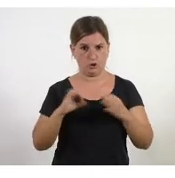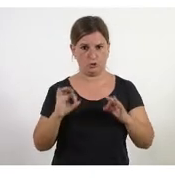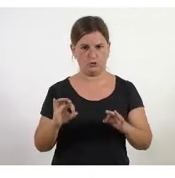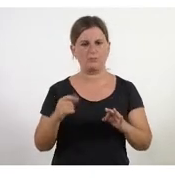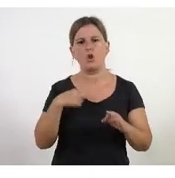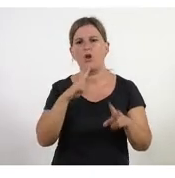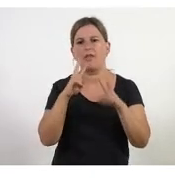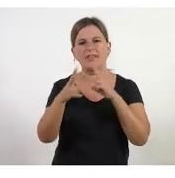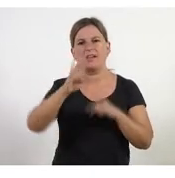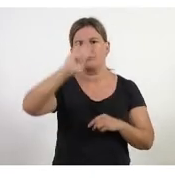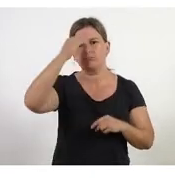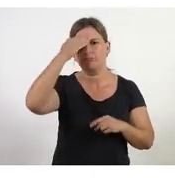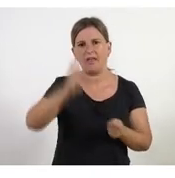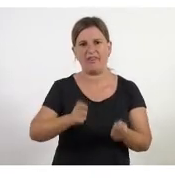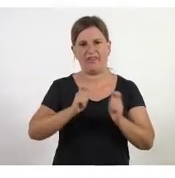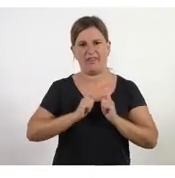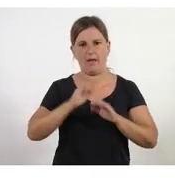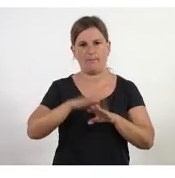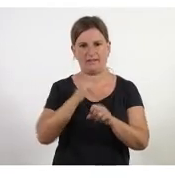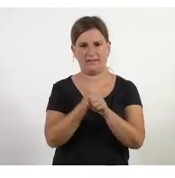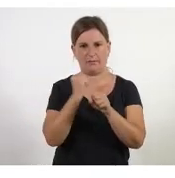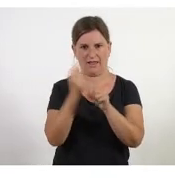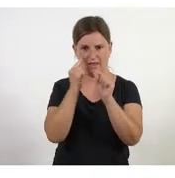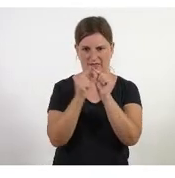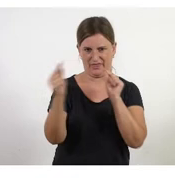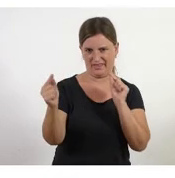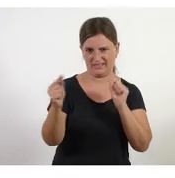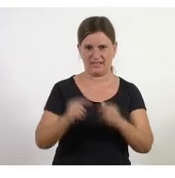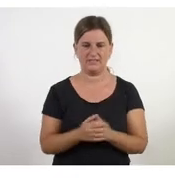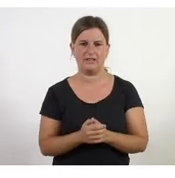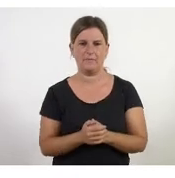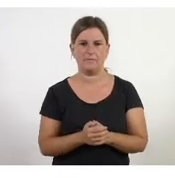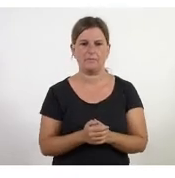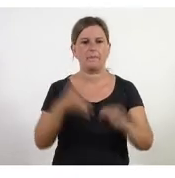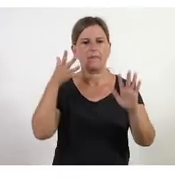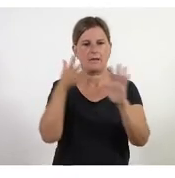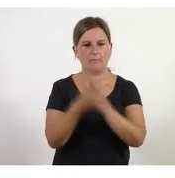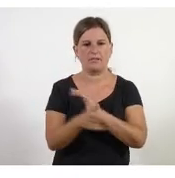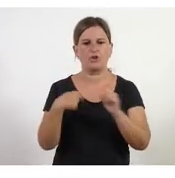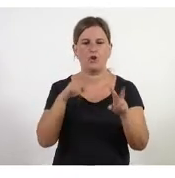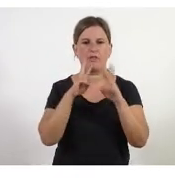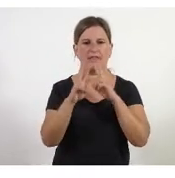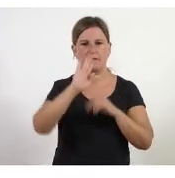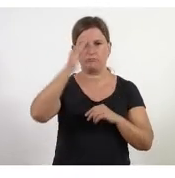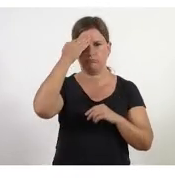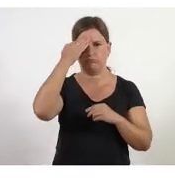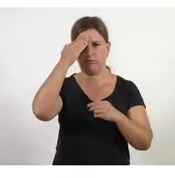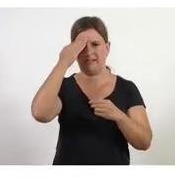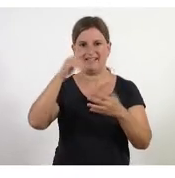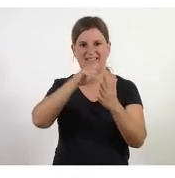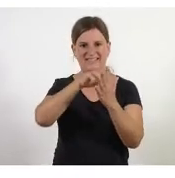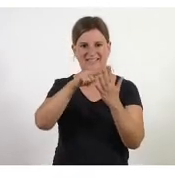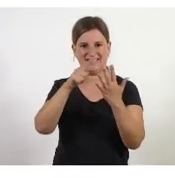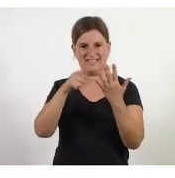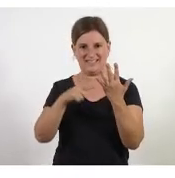en les aplicacions que ens facilitin el teletreball. Per això que us he destacat aquests cinc